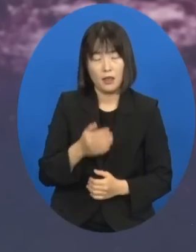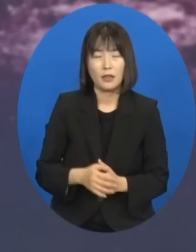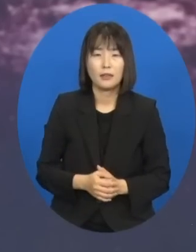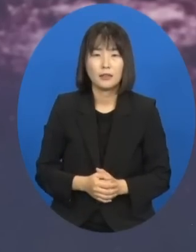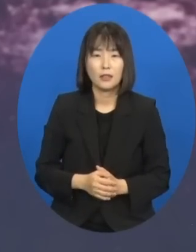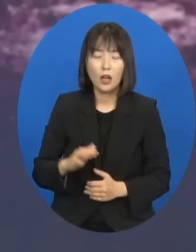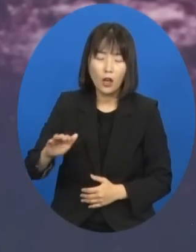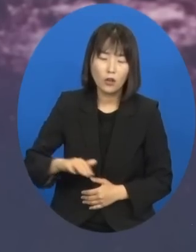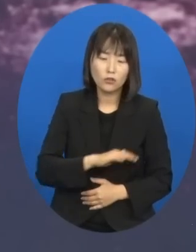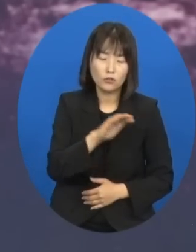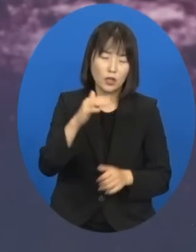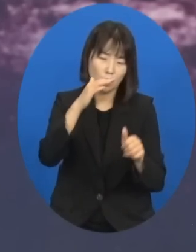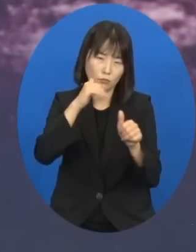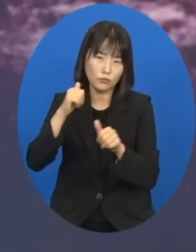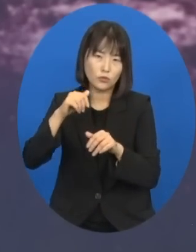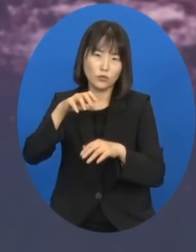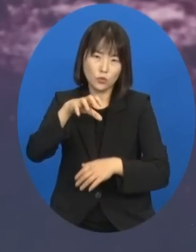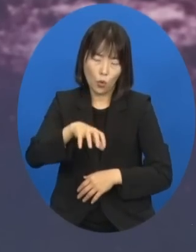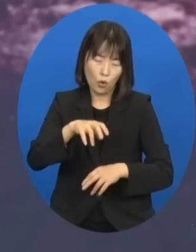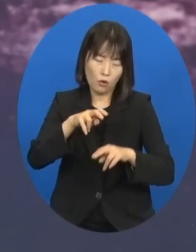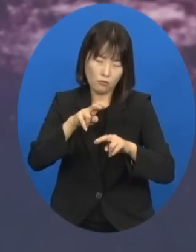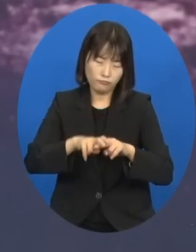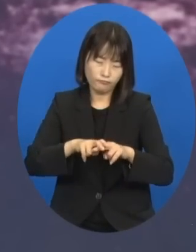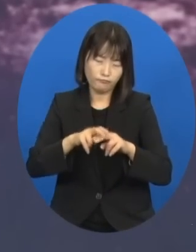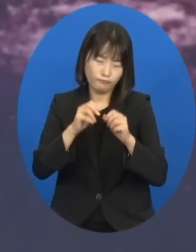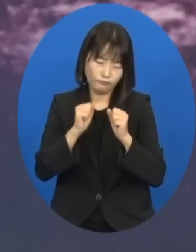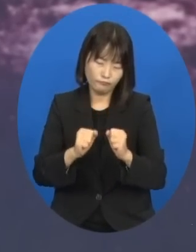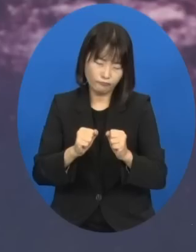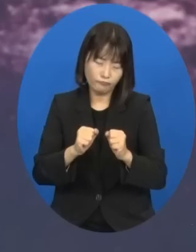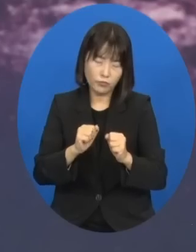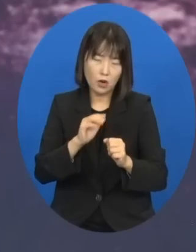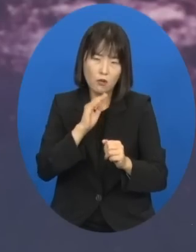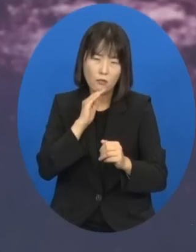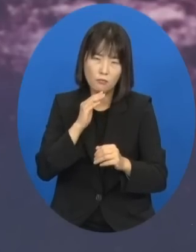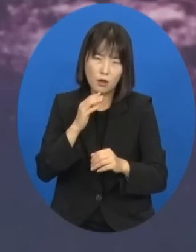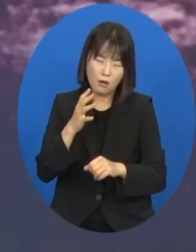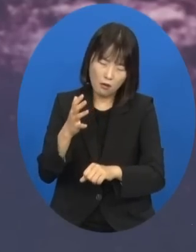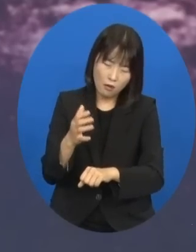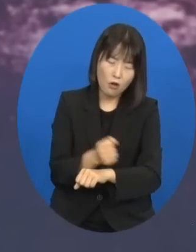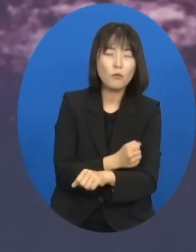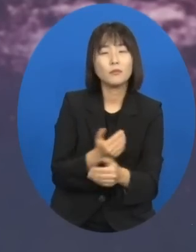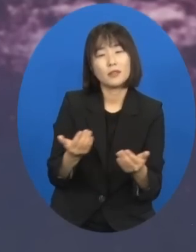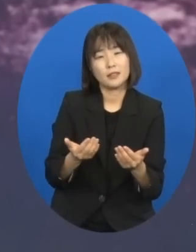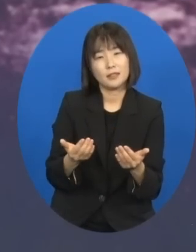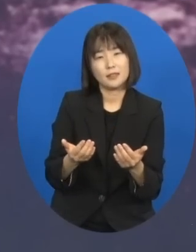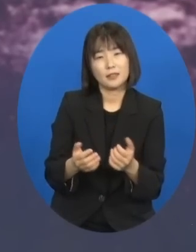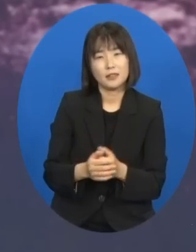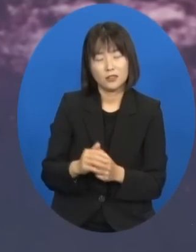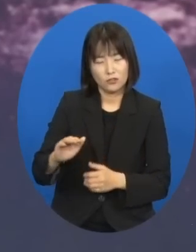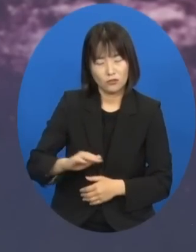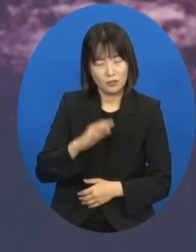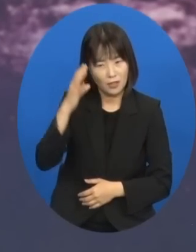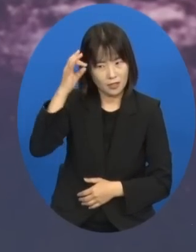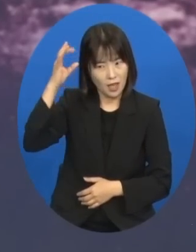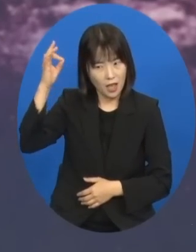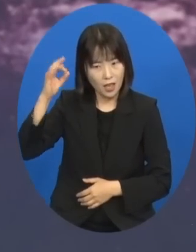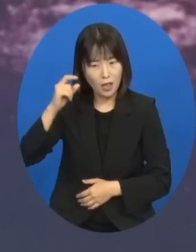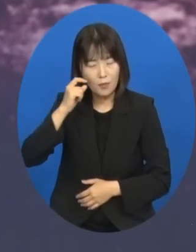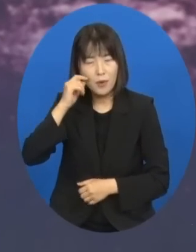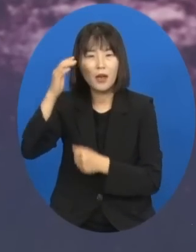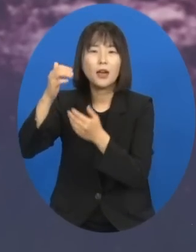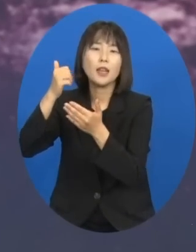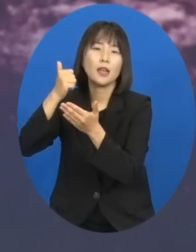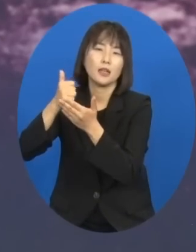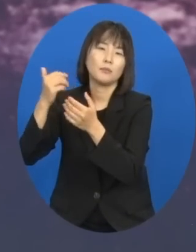자리에 머무는 것은 그건 어마어마한 일입니다. 우리가 상상하지도 못할 하나님의 은혜와